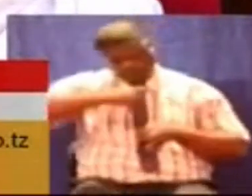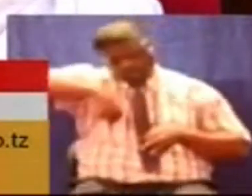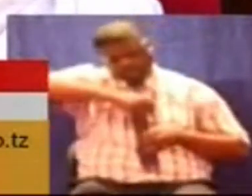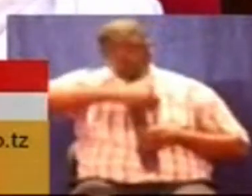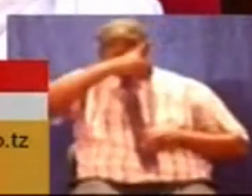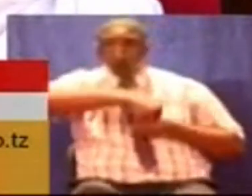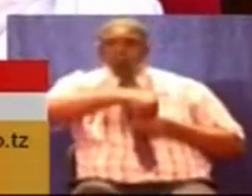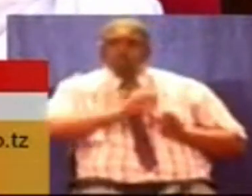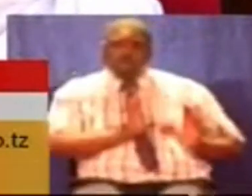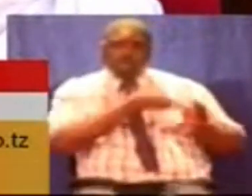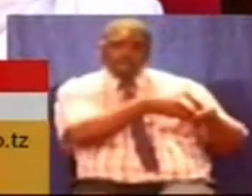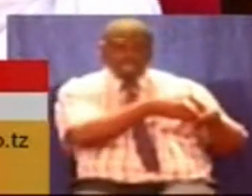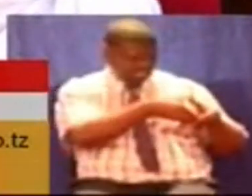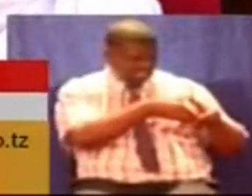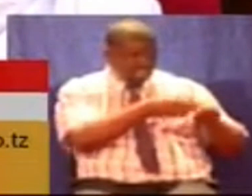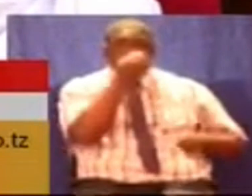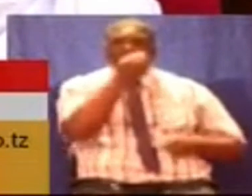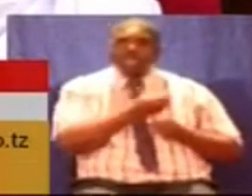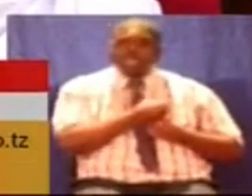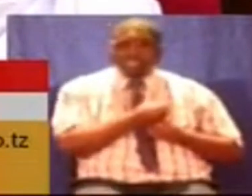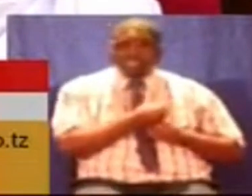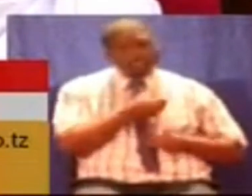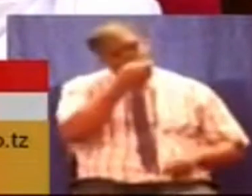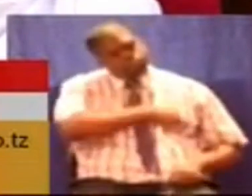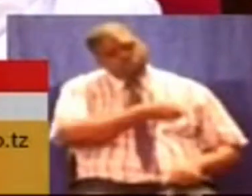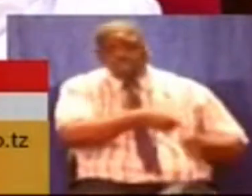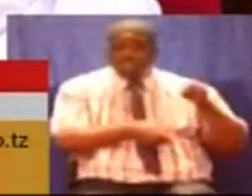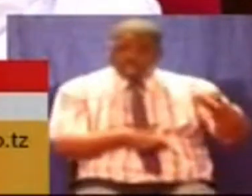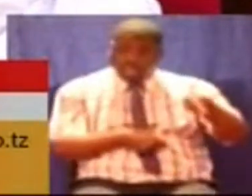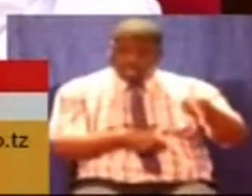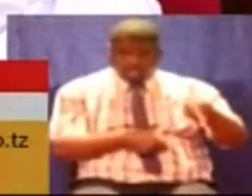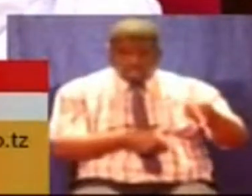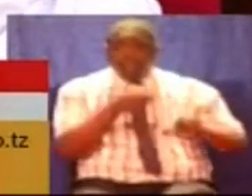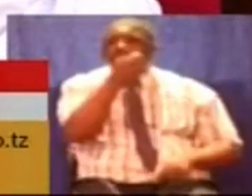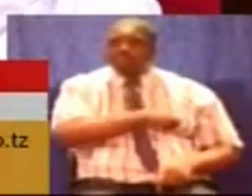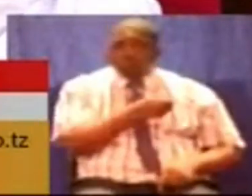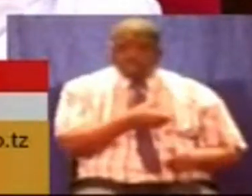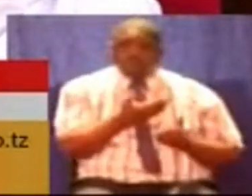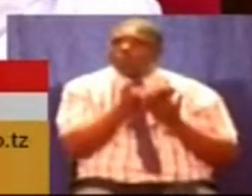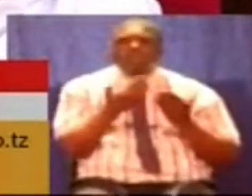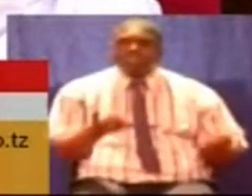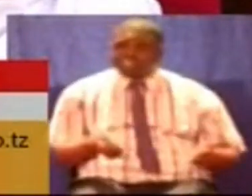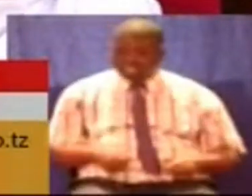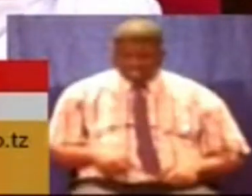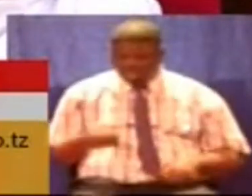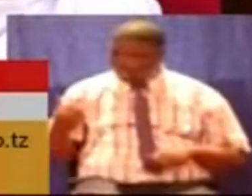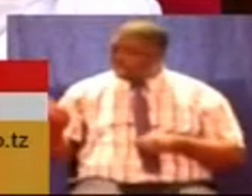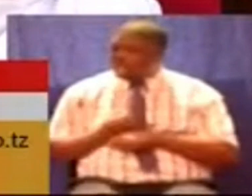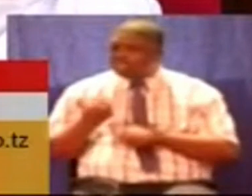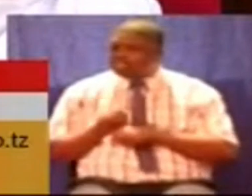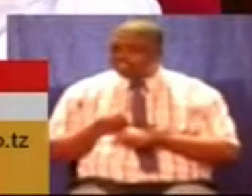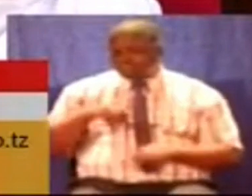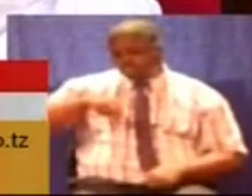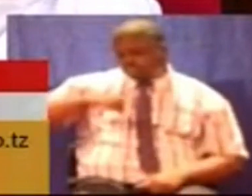bajeti, na kazi aliyofanya nataka nasema nampongeza. Kwa nini nampongeza? Mheshimiwa Ndaki akishirikiana